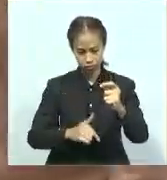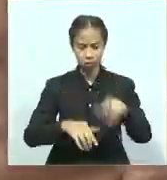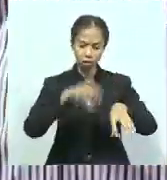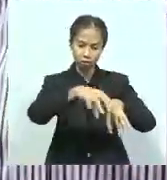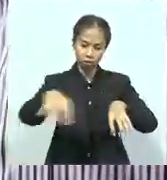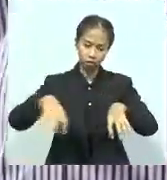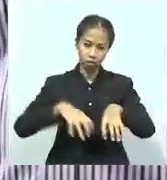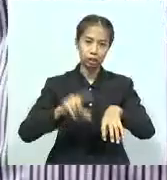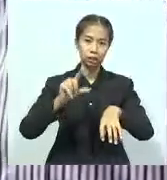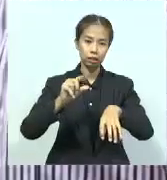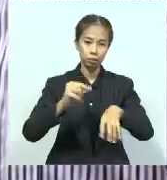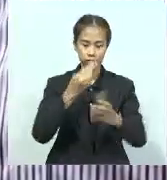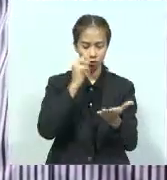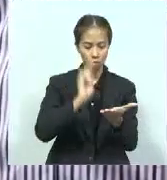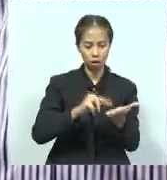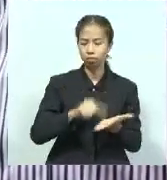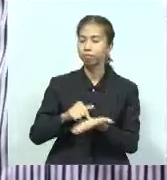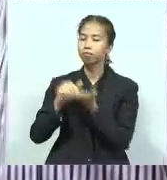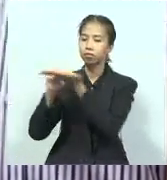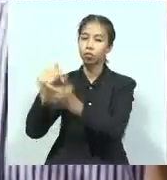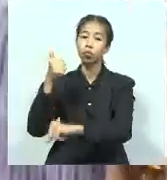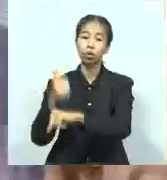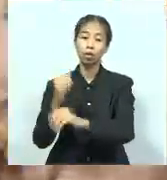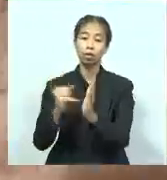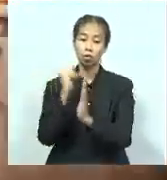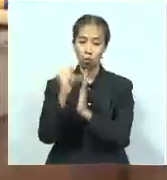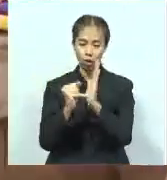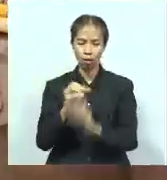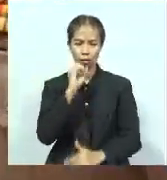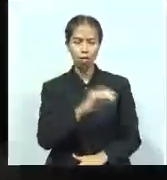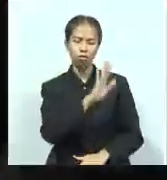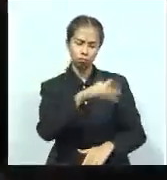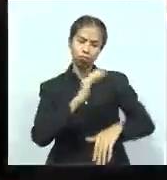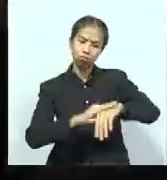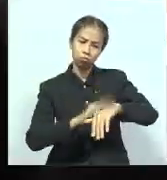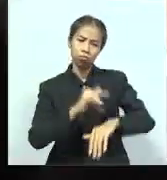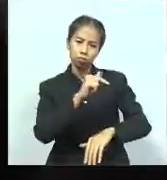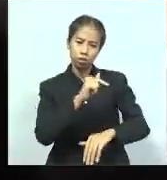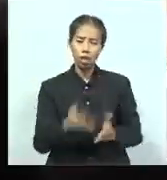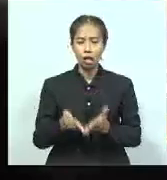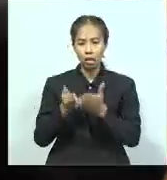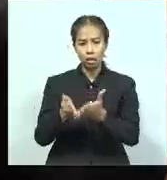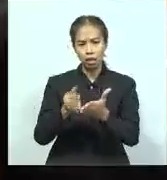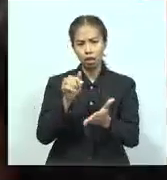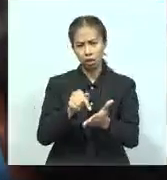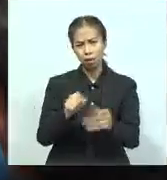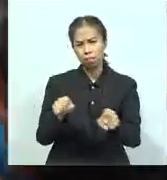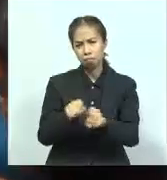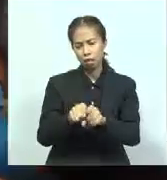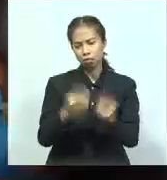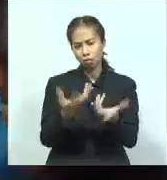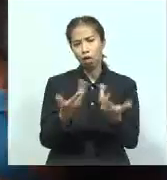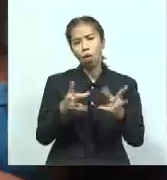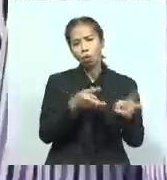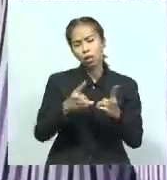ค์กรเข้ายื่นหนังสือถึงผู้ว่าราชการจังหวัดพร้อมออกแถลงการเรียกร้องให้เร่งดำเนินการกับเรือประมงที่ใช้เครื่องมือประมงผิดกฎห